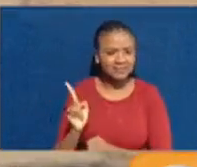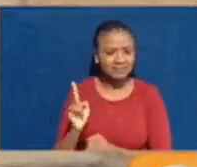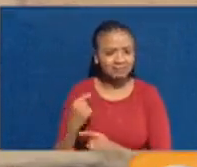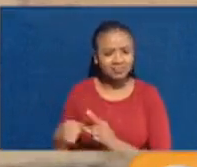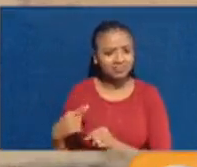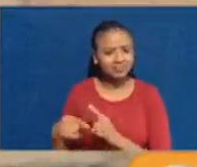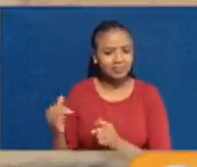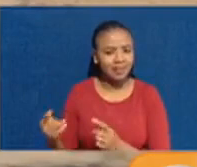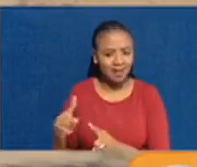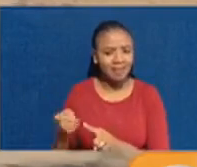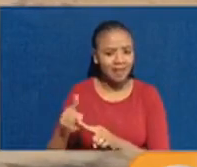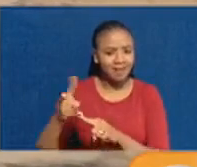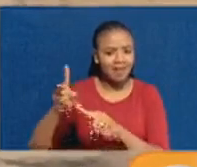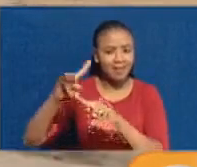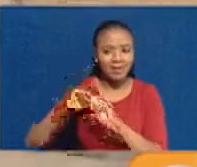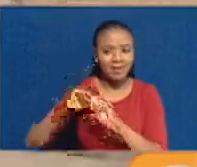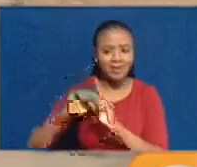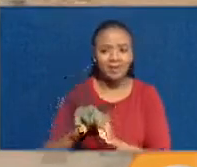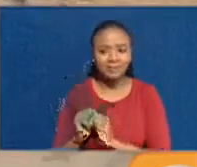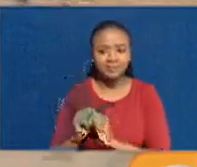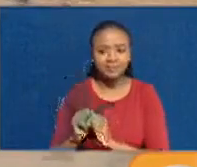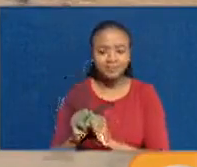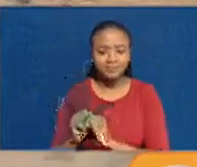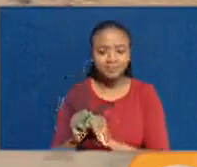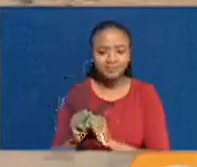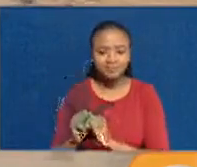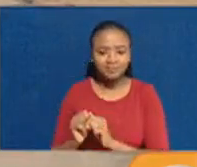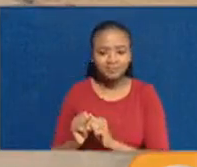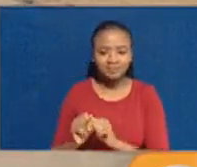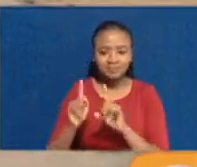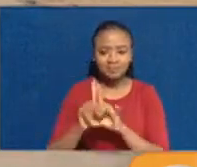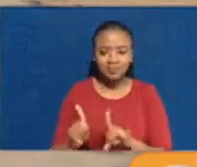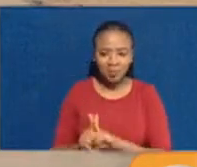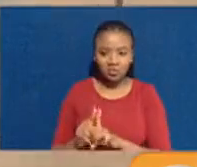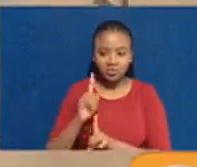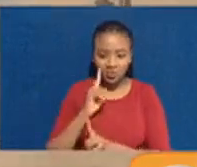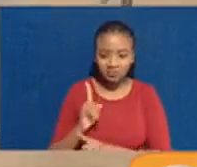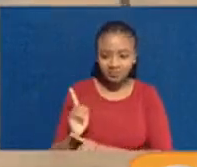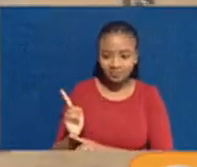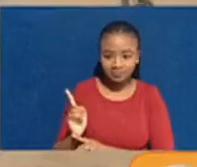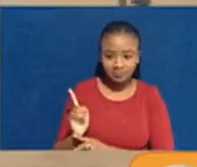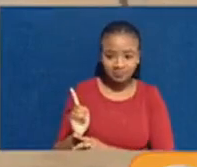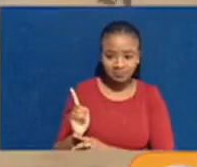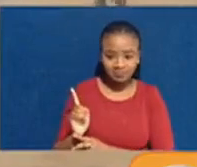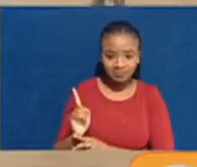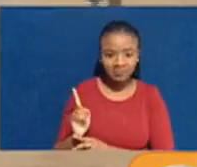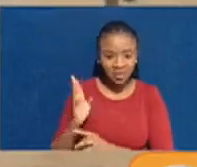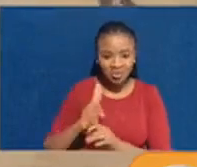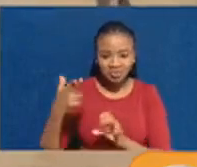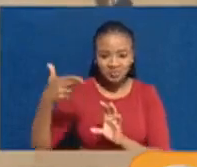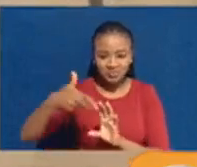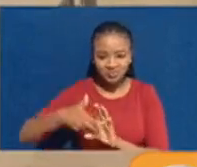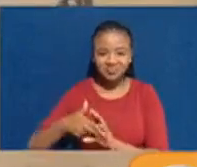miaka inavyosonga. Tuktuk kama gari nyingine yoyote inayotumia petroli na dizeli huchangia pakubwa kutoa hewa